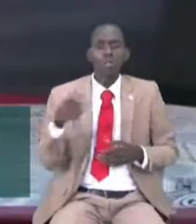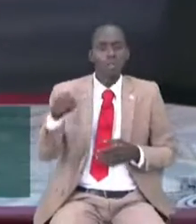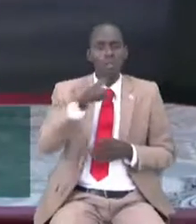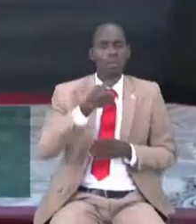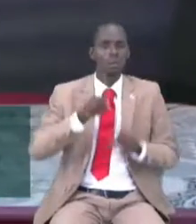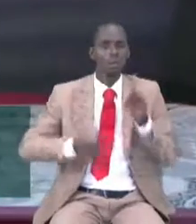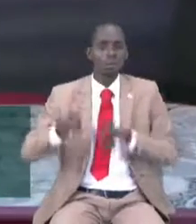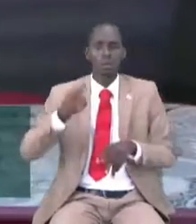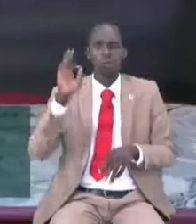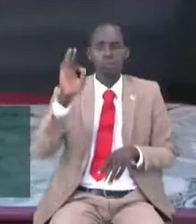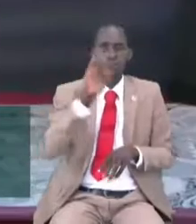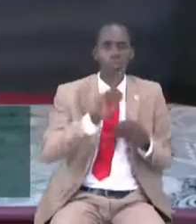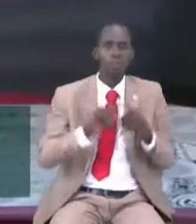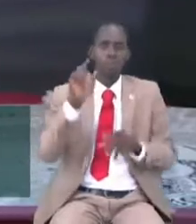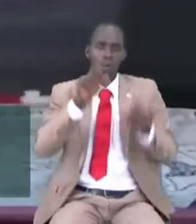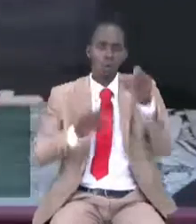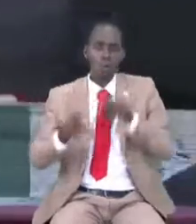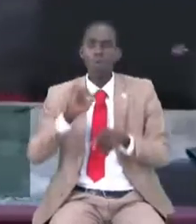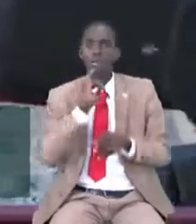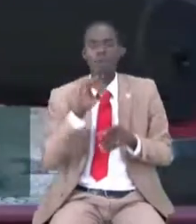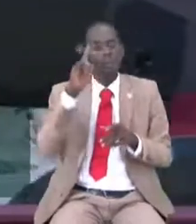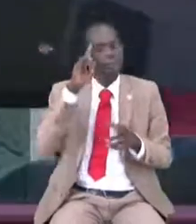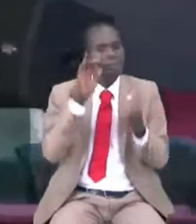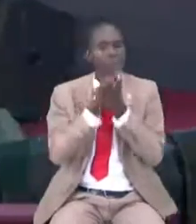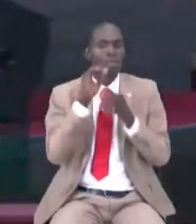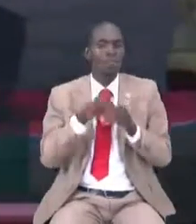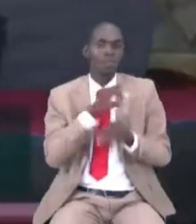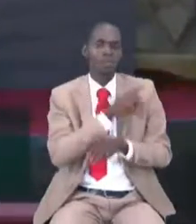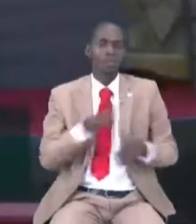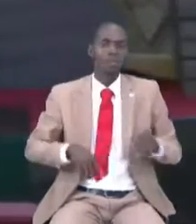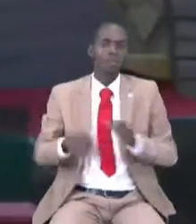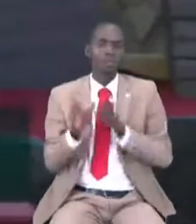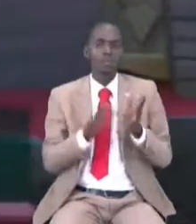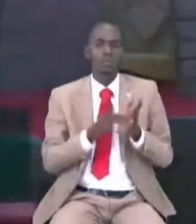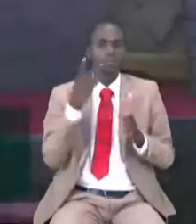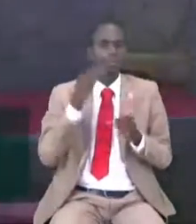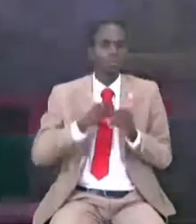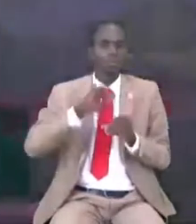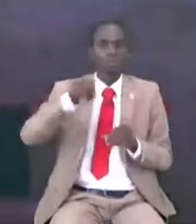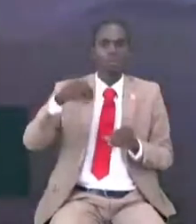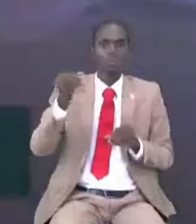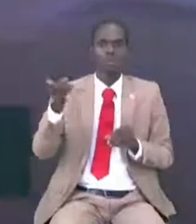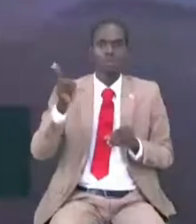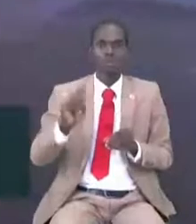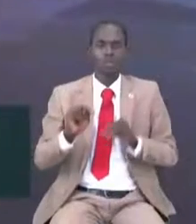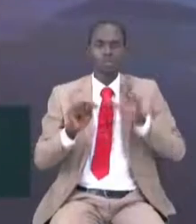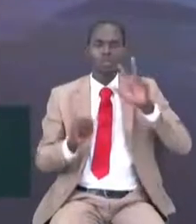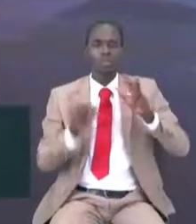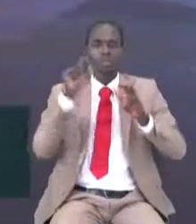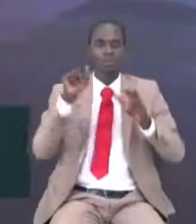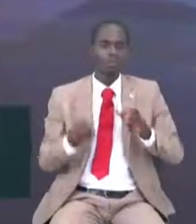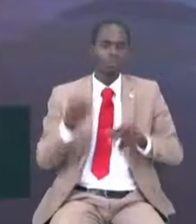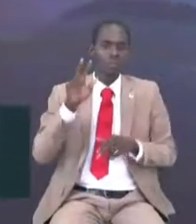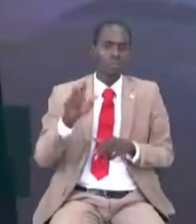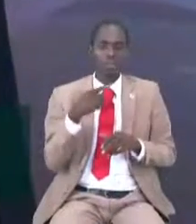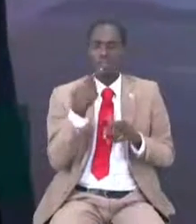dit en Jean 3, verset 3 qui dit, Jésus lui répondit, en